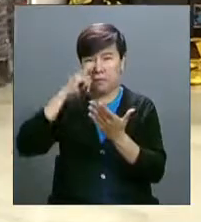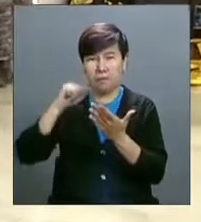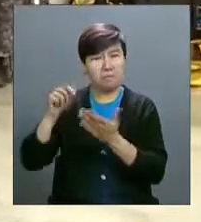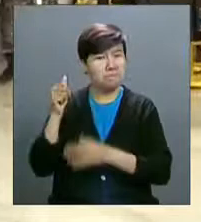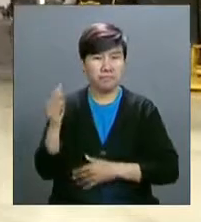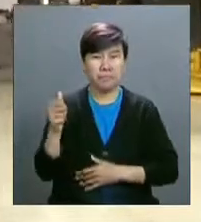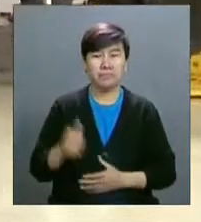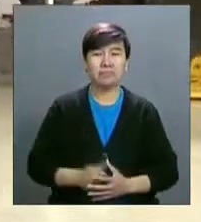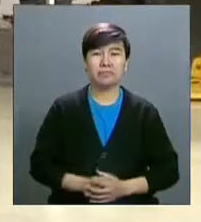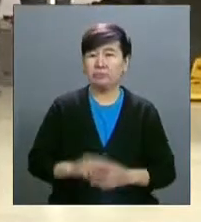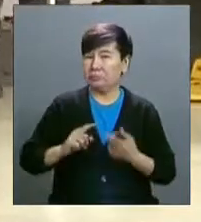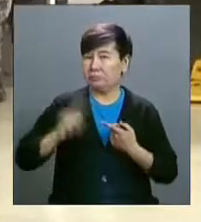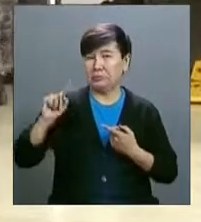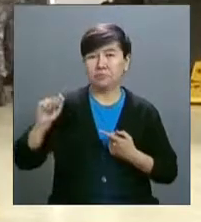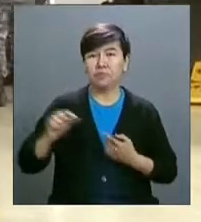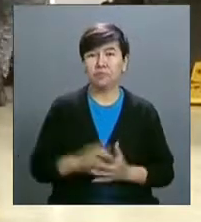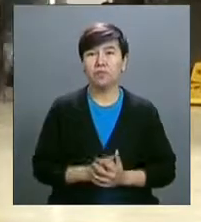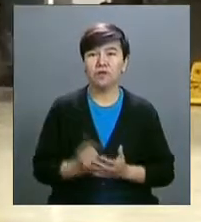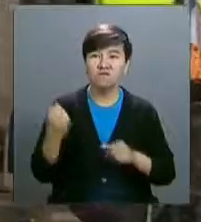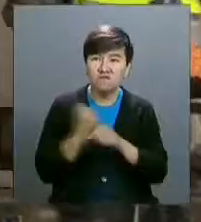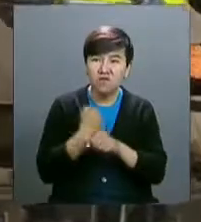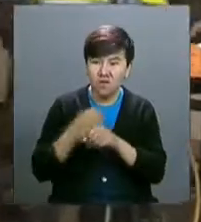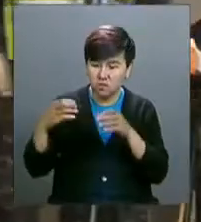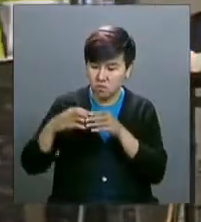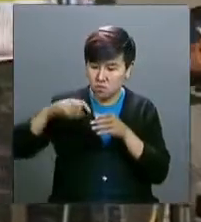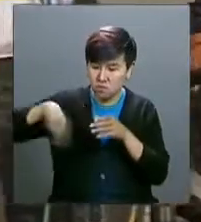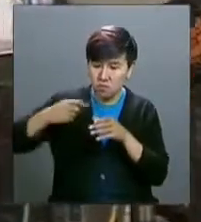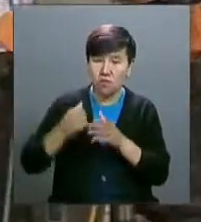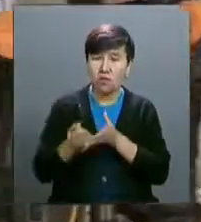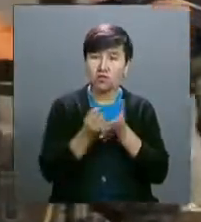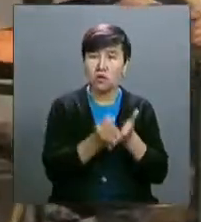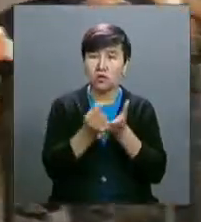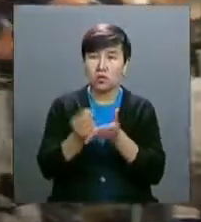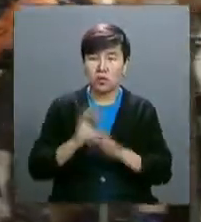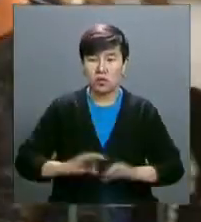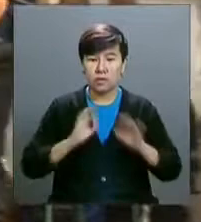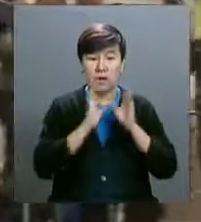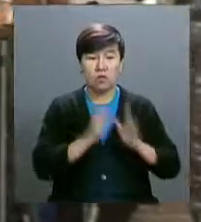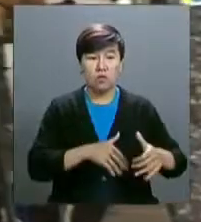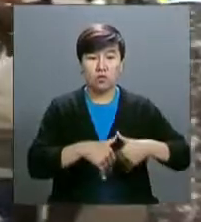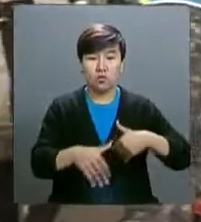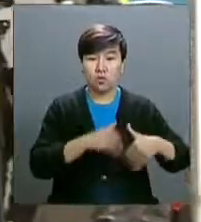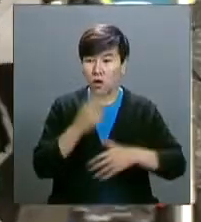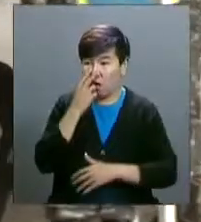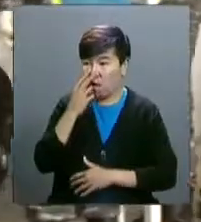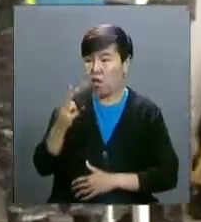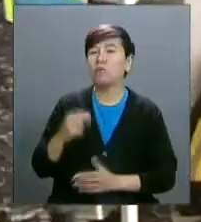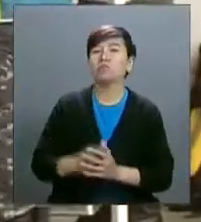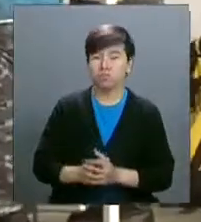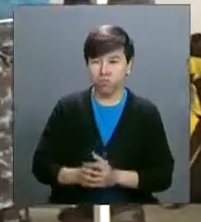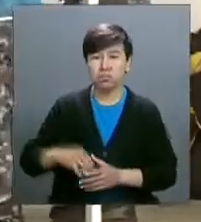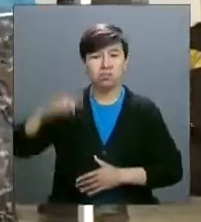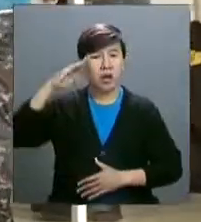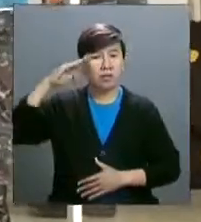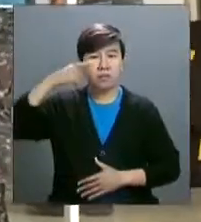การฝึกช่วยเหลือด้านมนุษยธรรมและบรรเทาภัยพิบัติครั้งนี้ยังมุ่งสร้างการรับรู้ให้กับประชาชนถึงสมรรถนะของกำลังทางอากาศไ